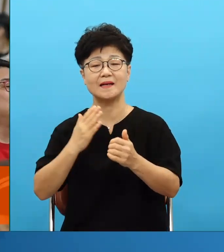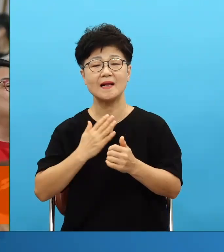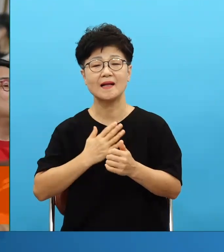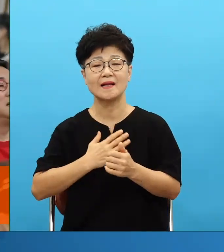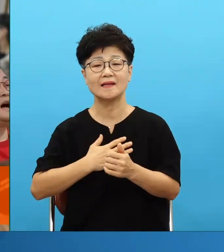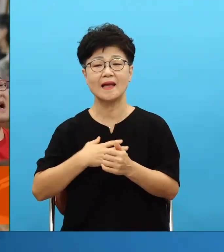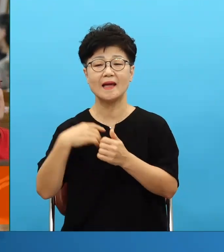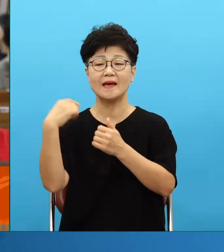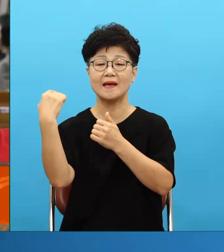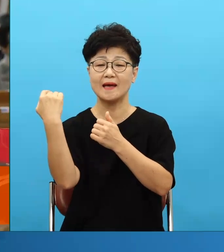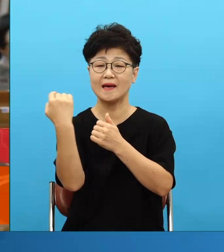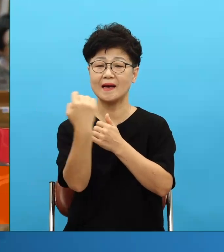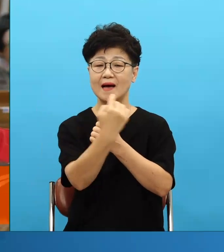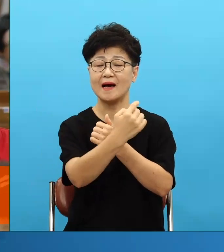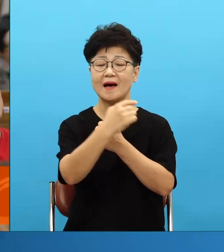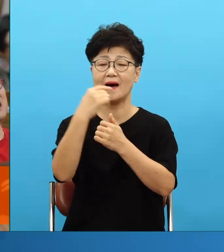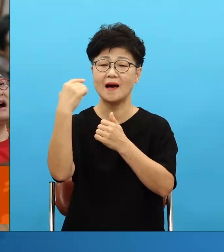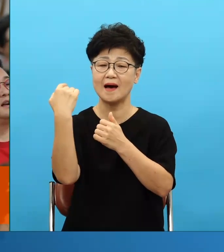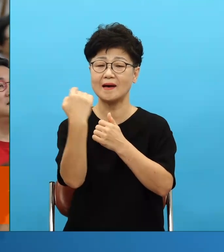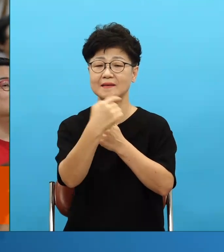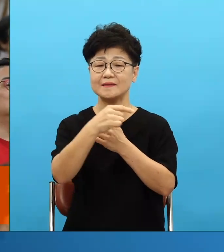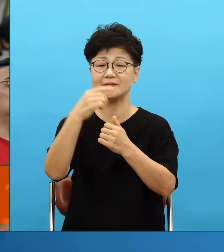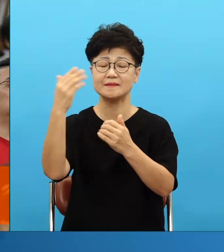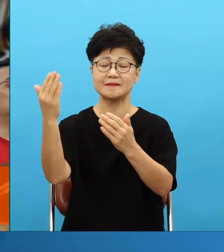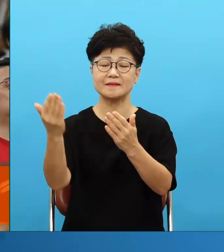찬송가를 내게